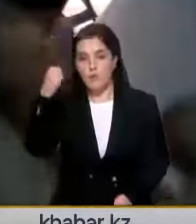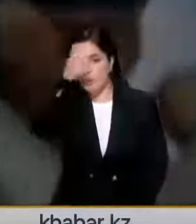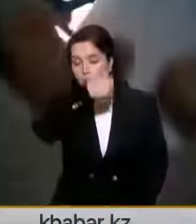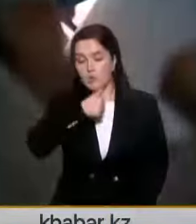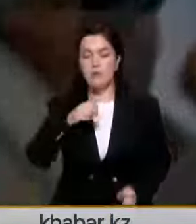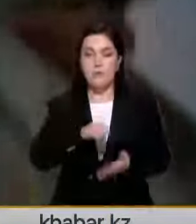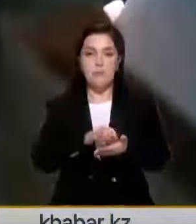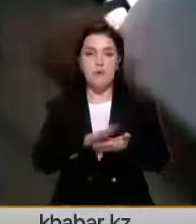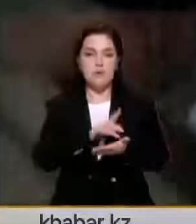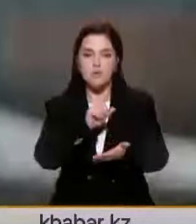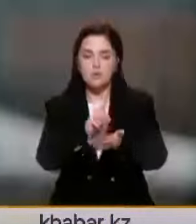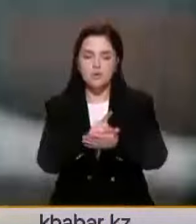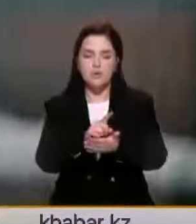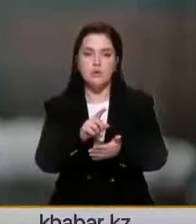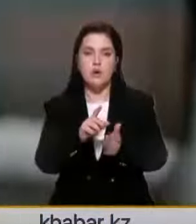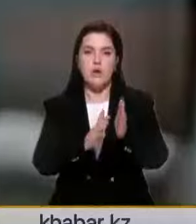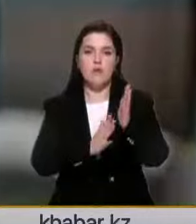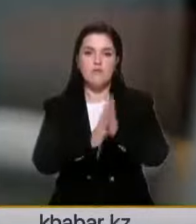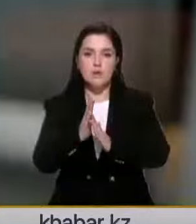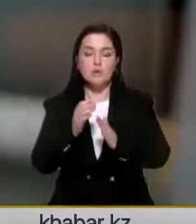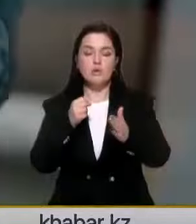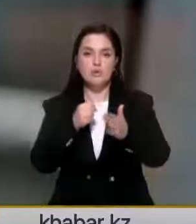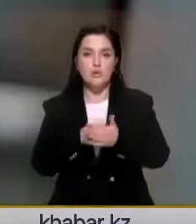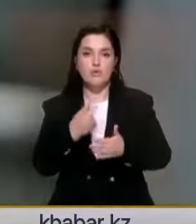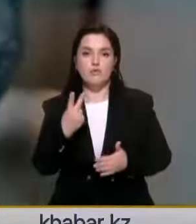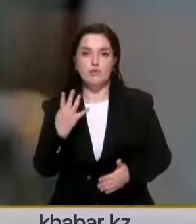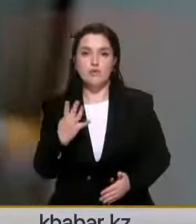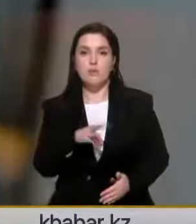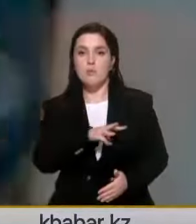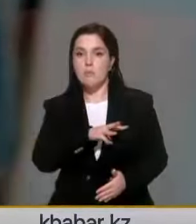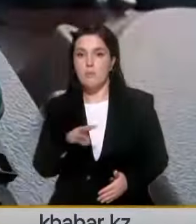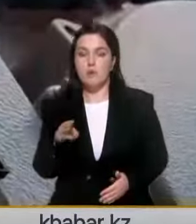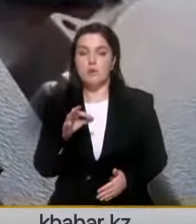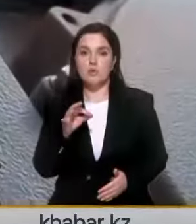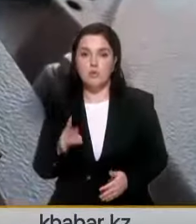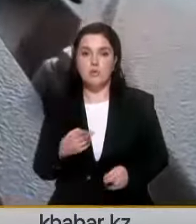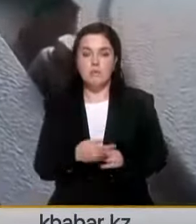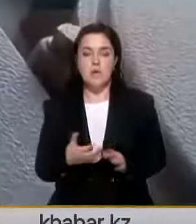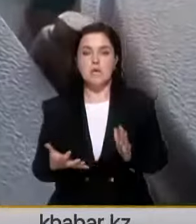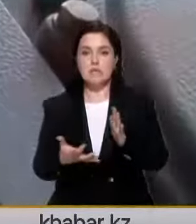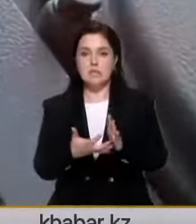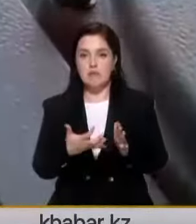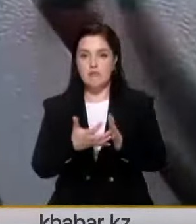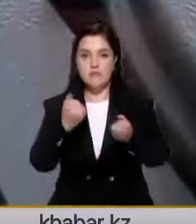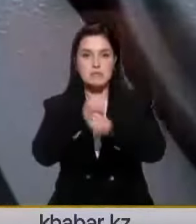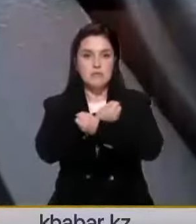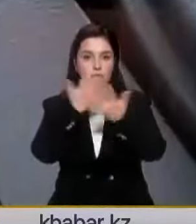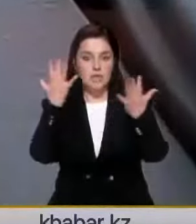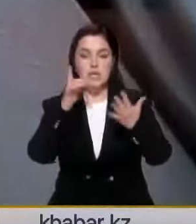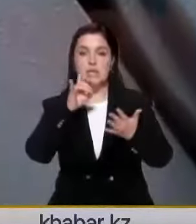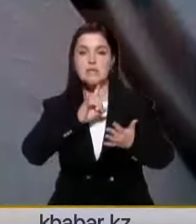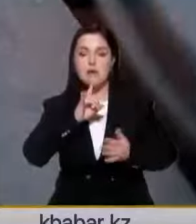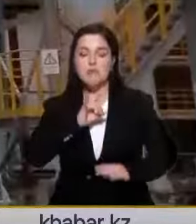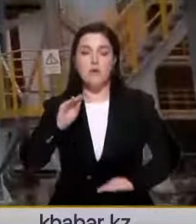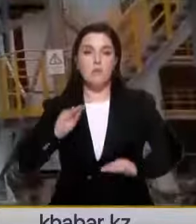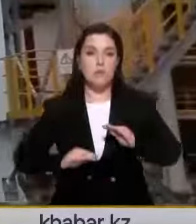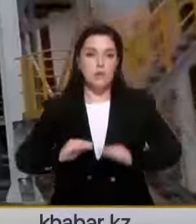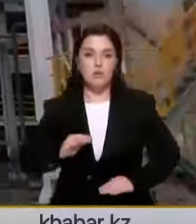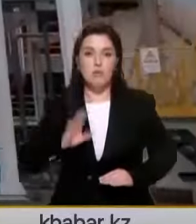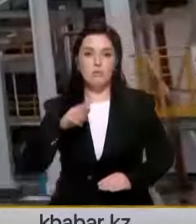показатель должен вырасти почти до 24 млн тонн серьёзный дефицит светлых нефтепродуктов минэнерго прогнозирует в